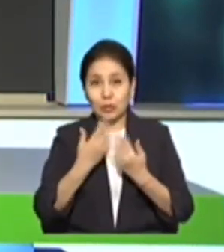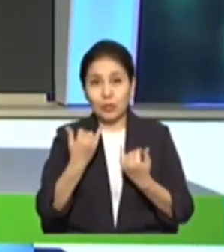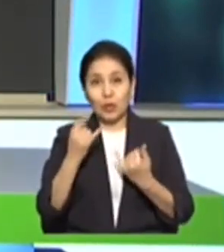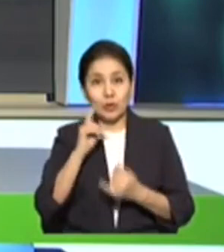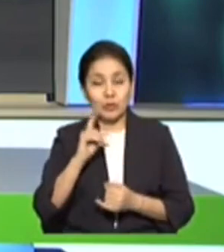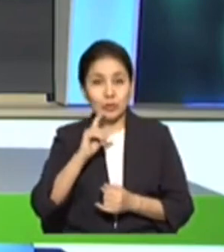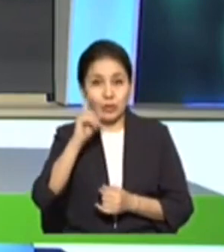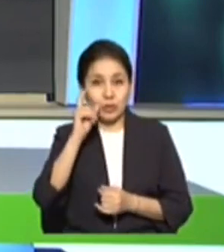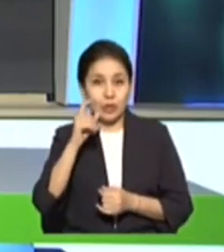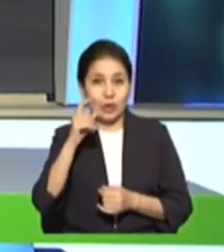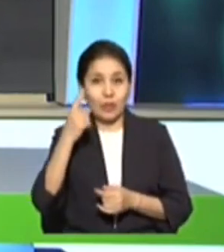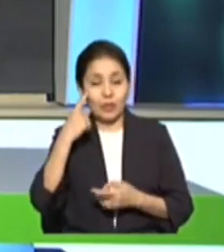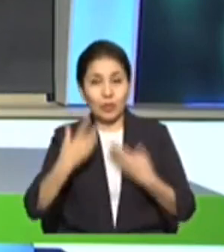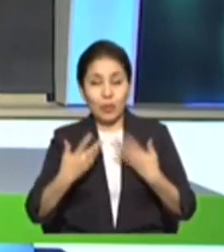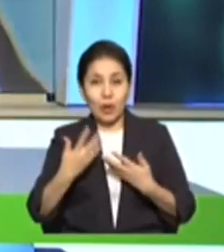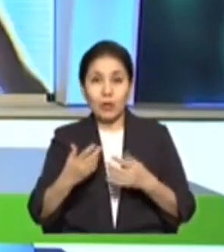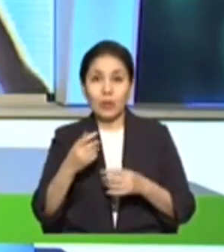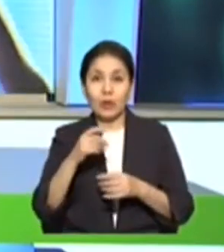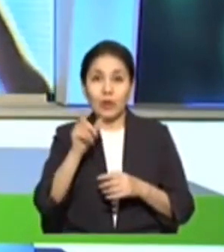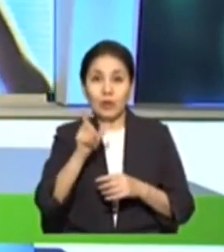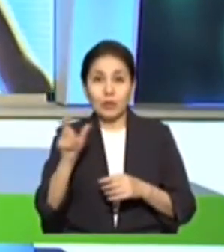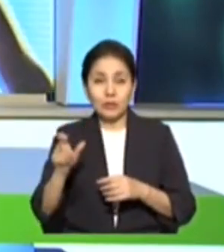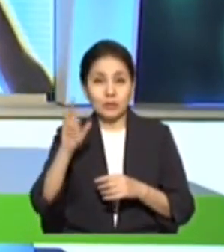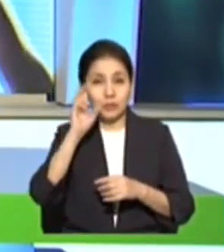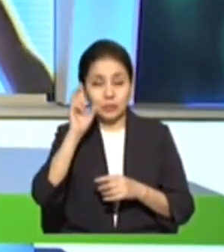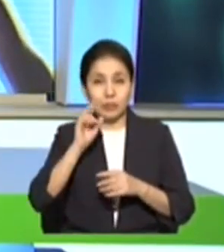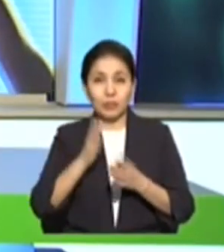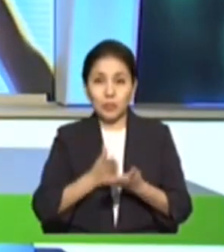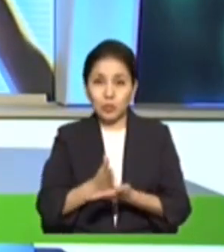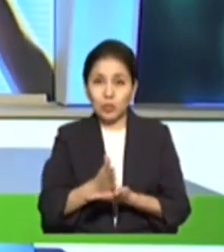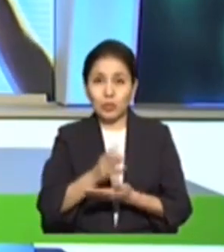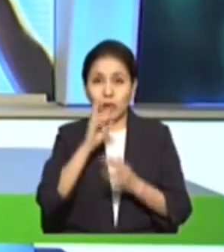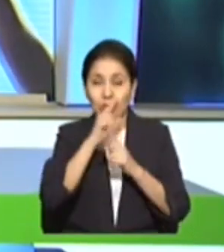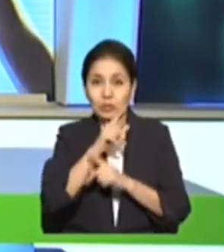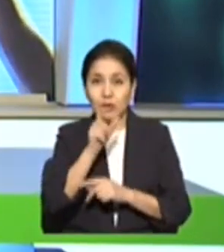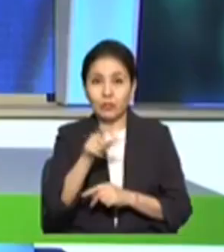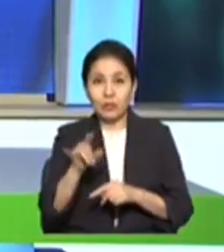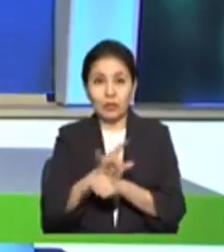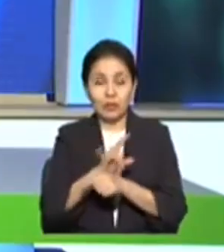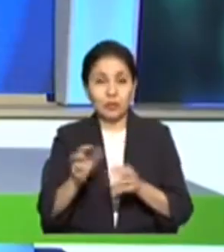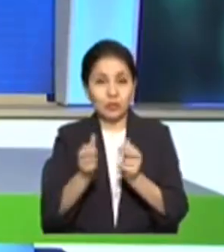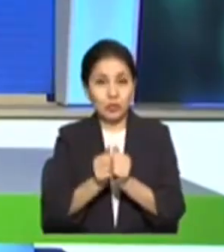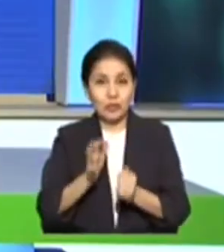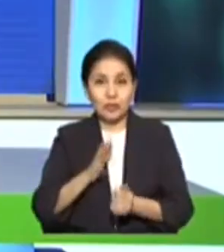hozircha noma'lum. Davlat xavfsizlik xizmati xodimlari tomonidan ana shunday to'g'ri yo'ldan og'ishgan firibgarlar qo'lga olindi.